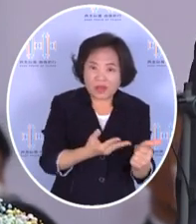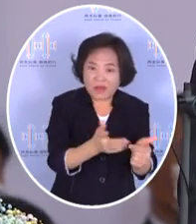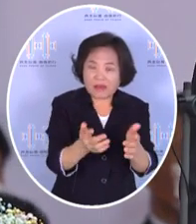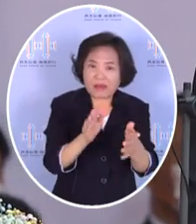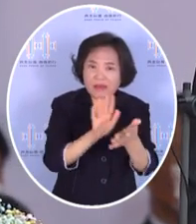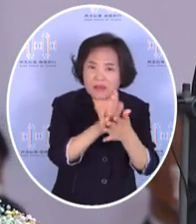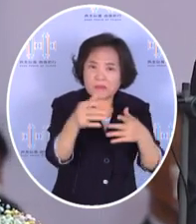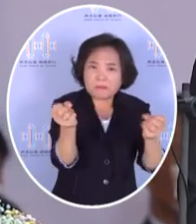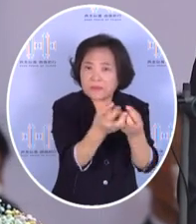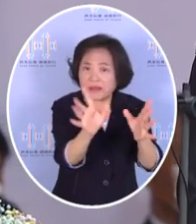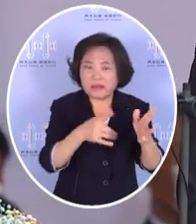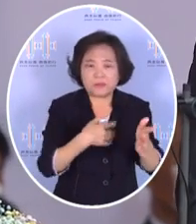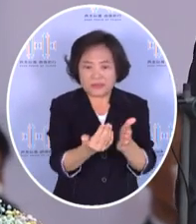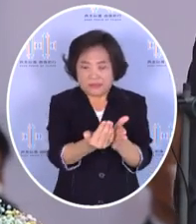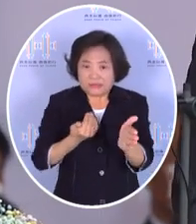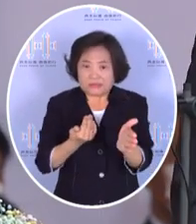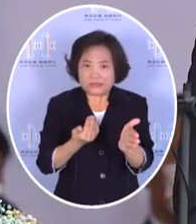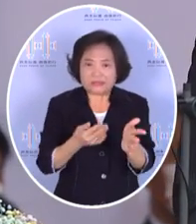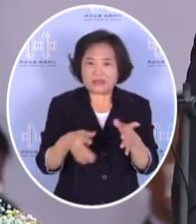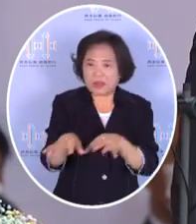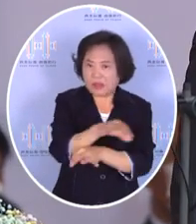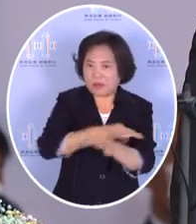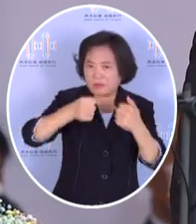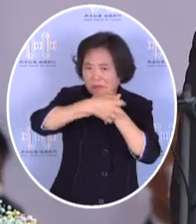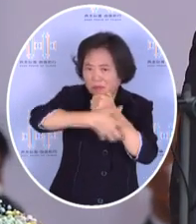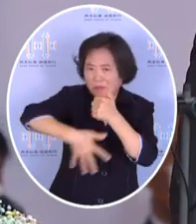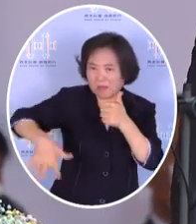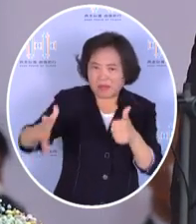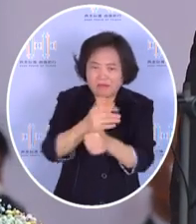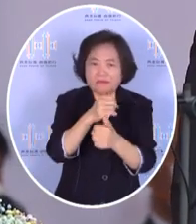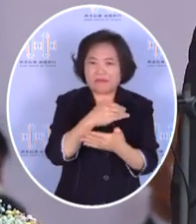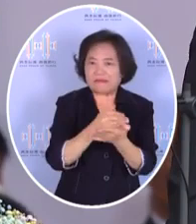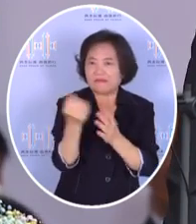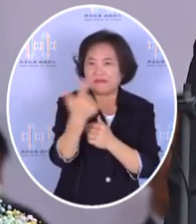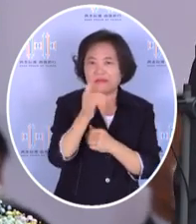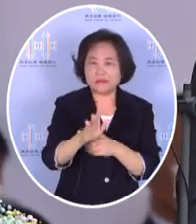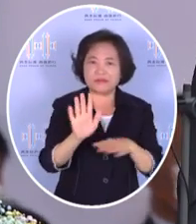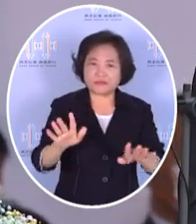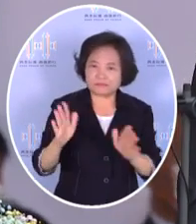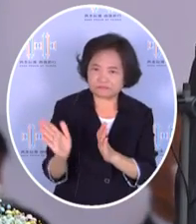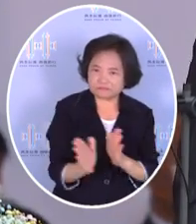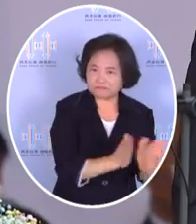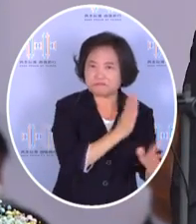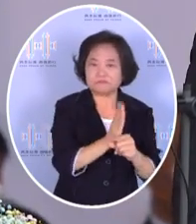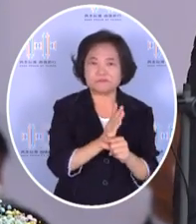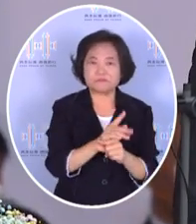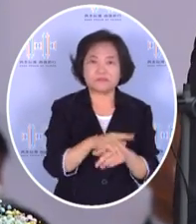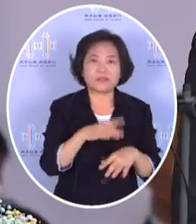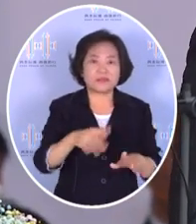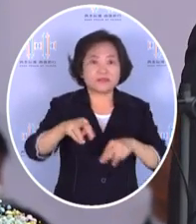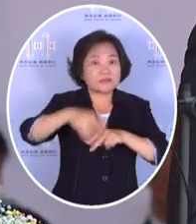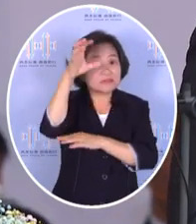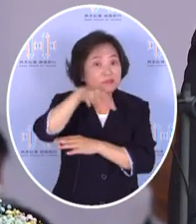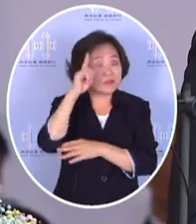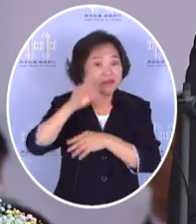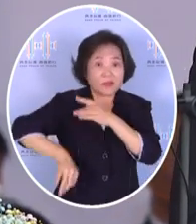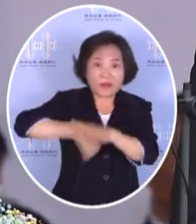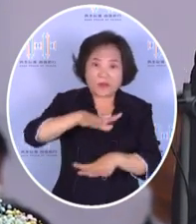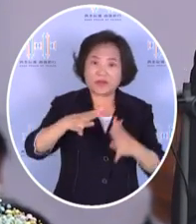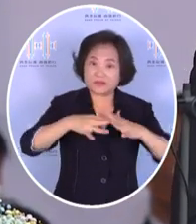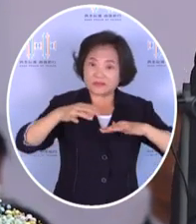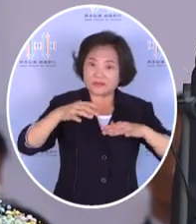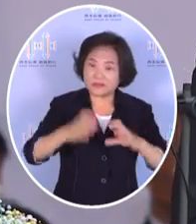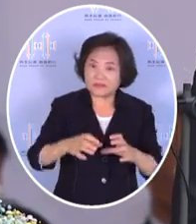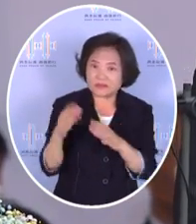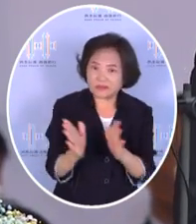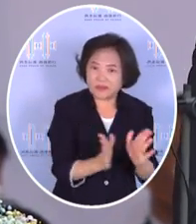署，六大核心战略产业正在积极规划推动，前瞻基础建设计划也已